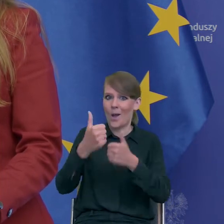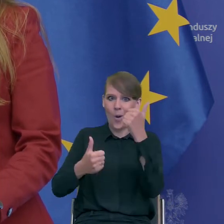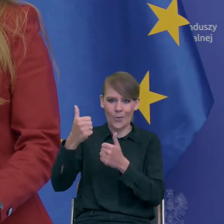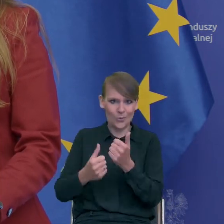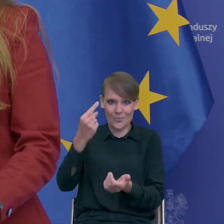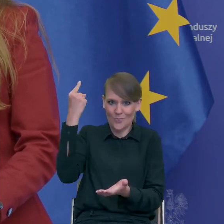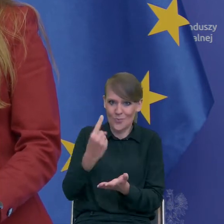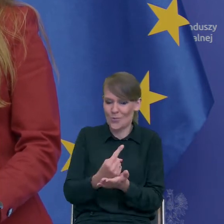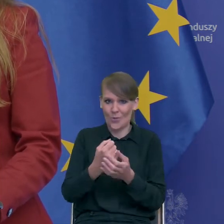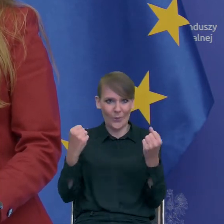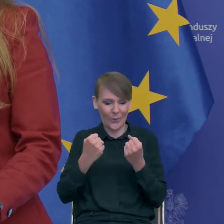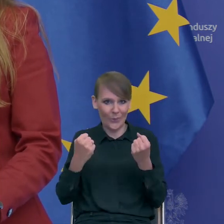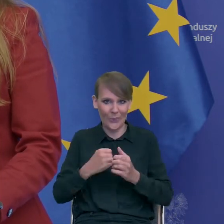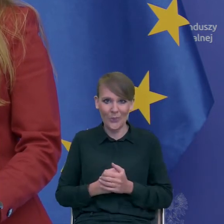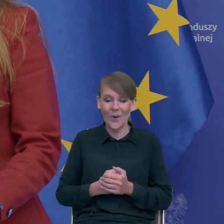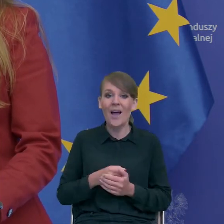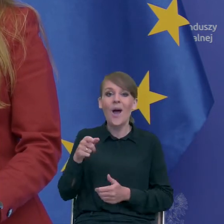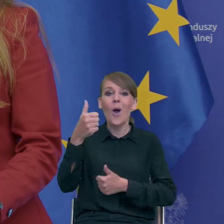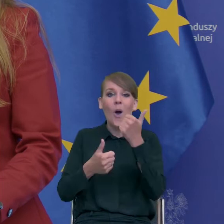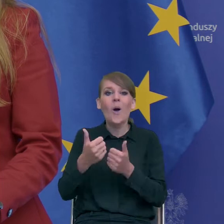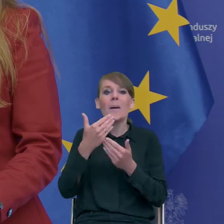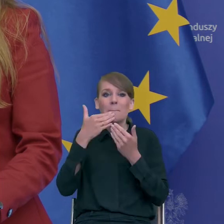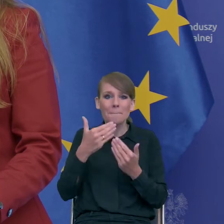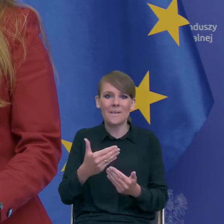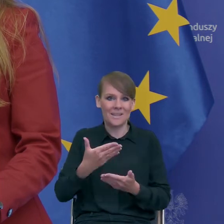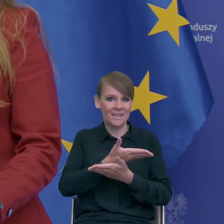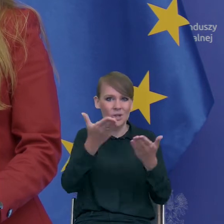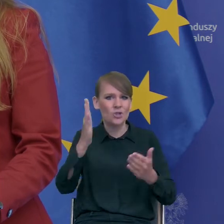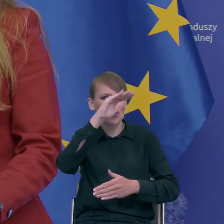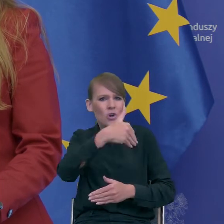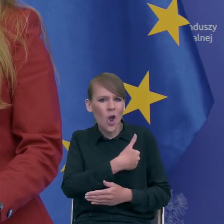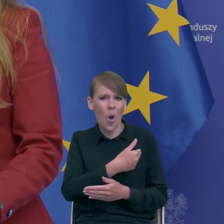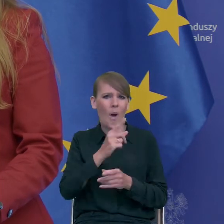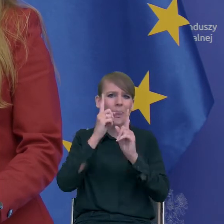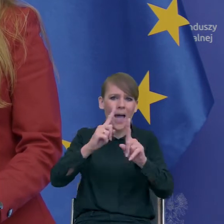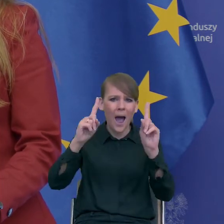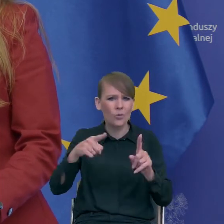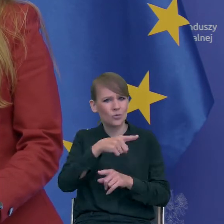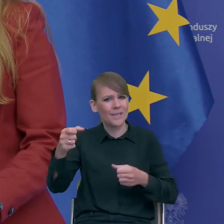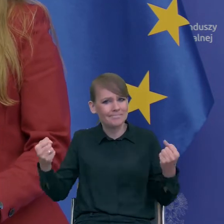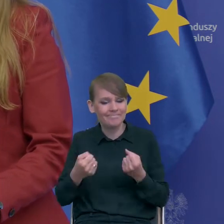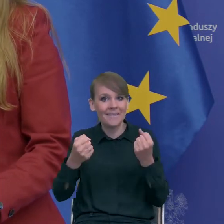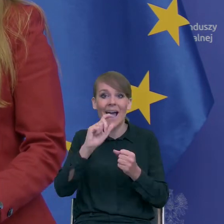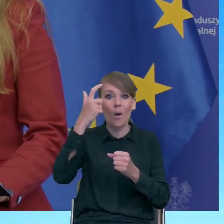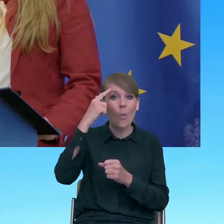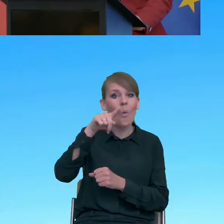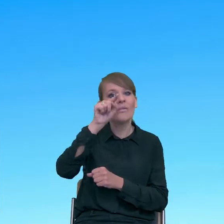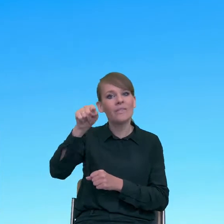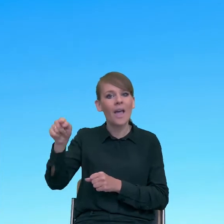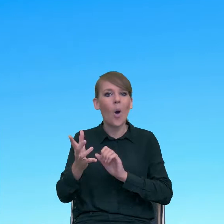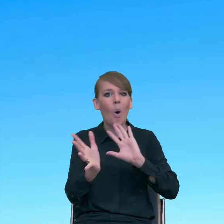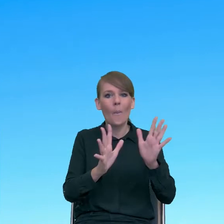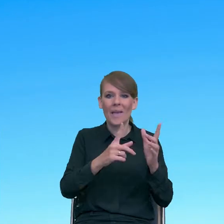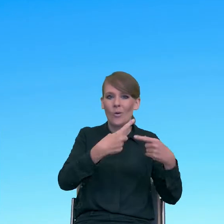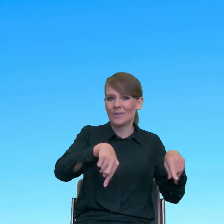sukcesem. Nie byłoby go bez ogromnego zaangażowania szkół, nauczycieli, a przede wszystkim opiekunów konkursu,